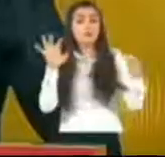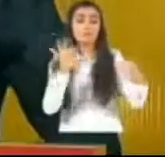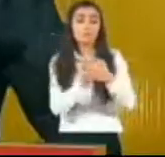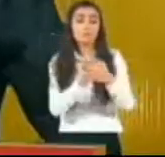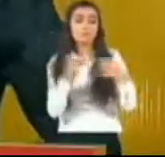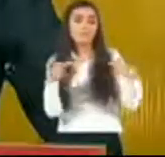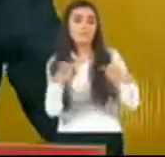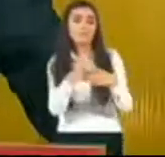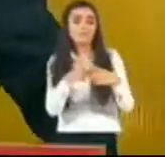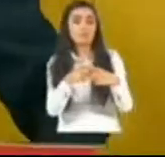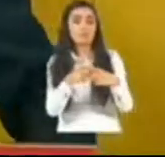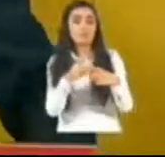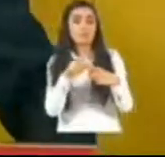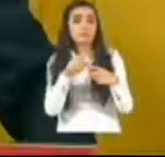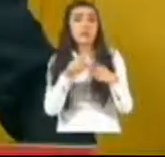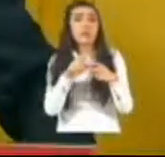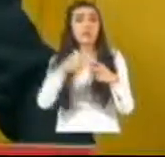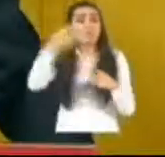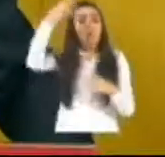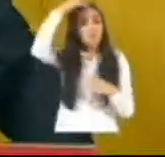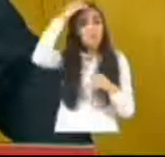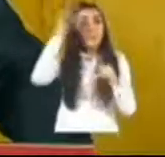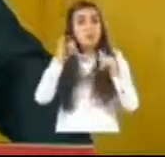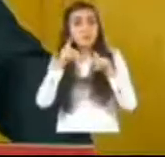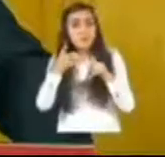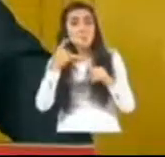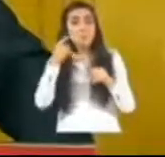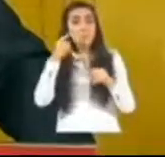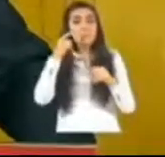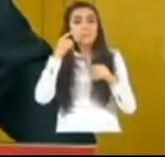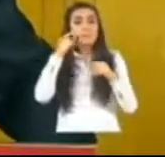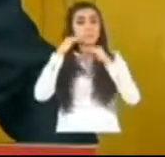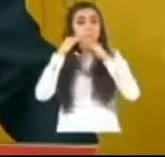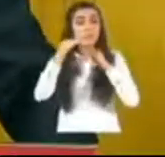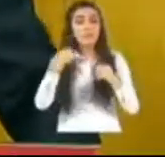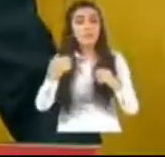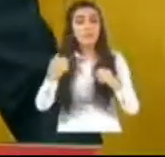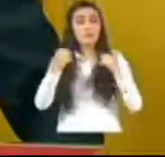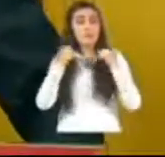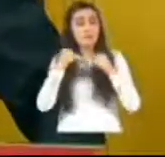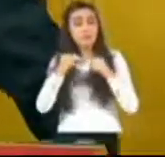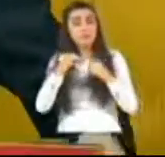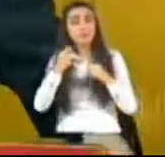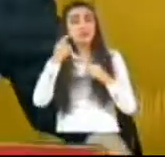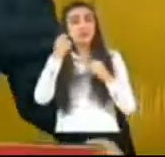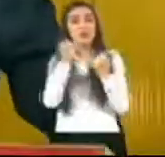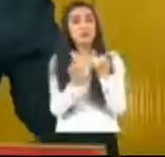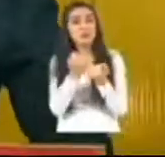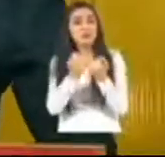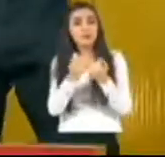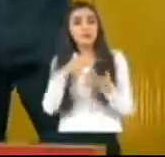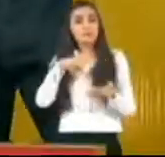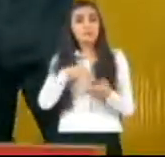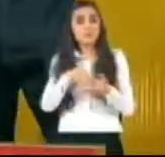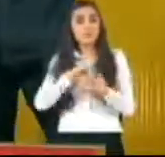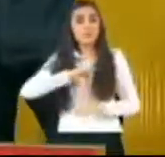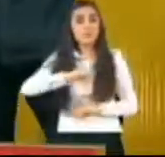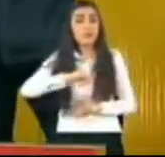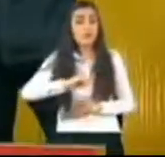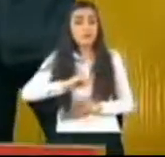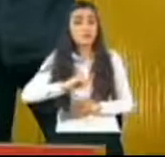bütündür. Kovboy mantığı, millet kudreti, millet azameti, kardeşlik iradesi